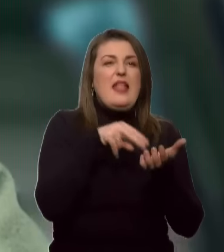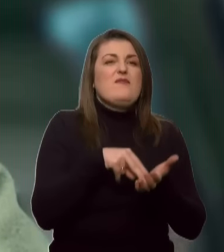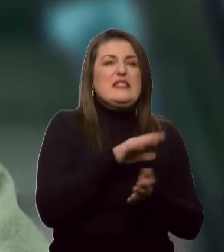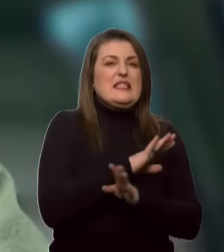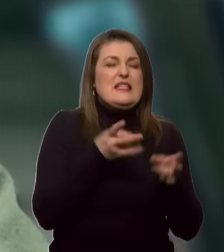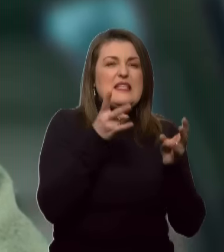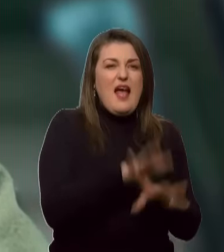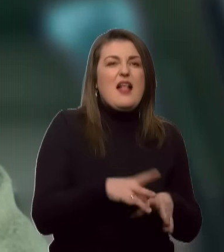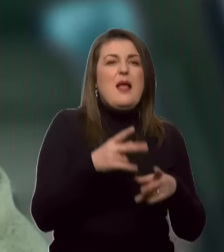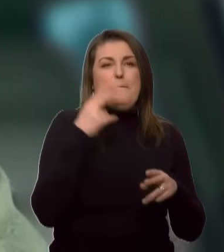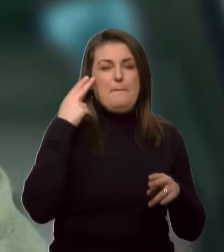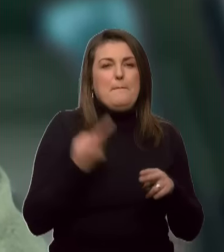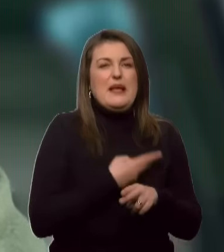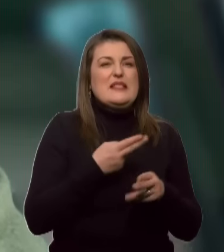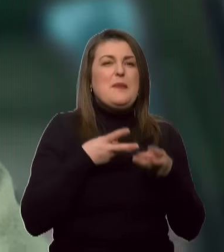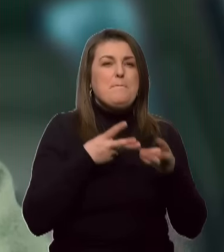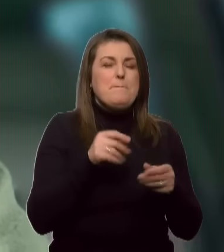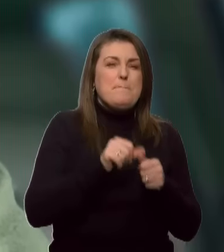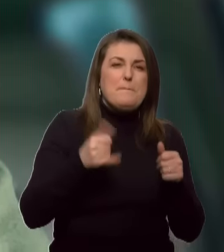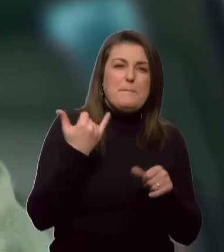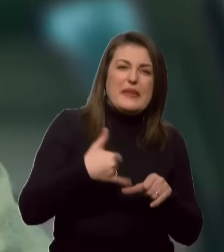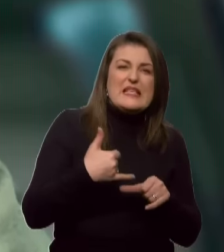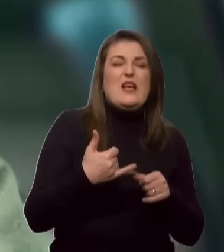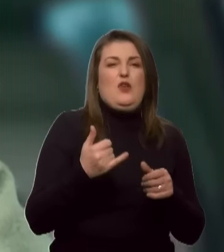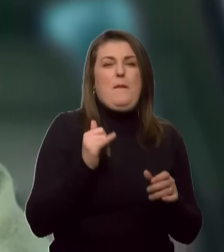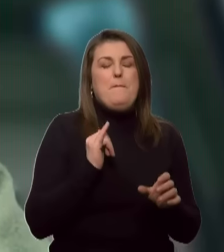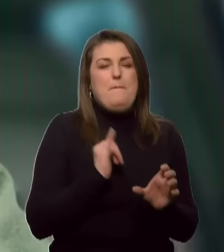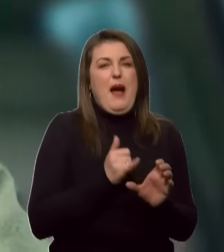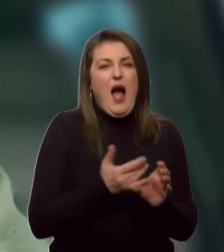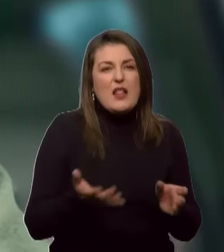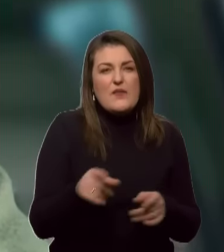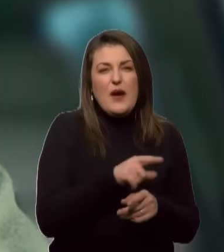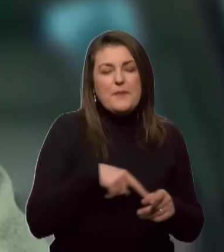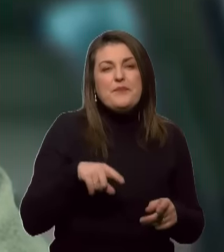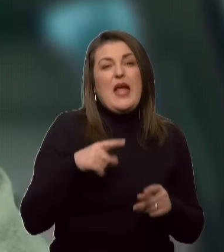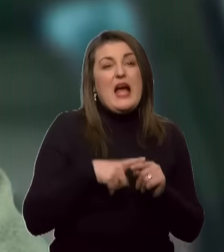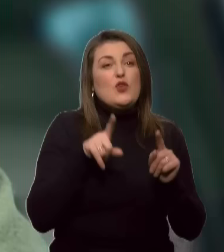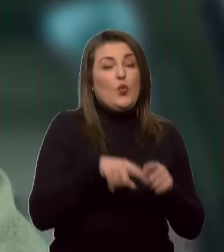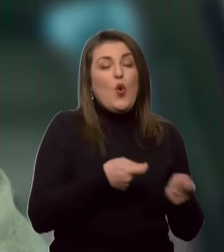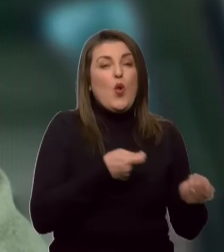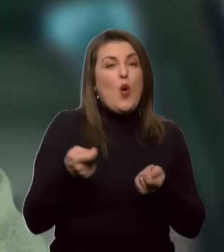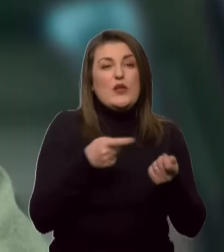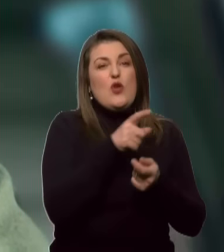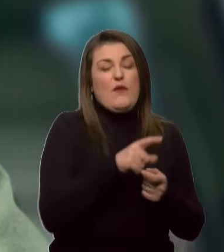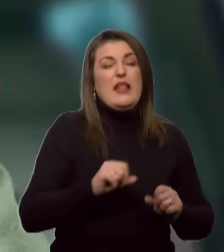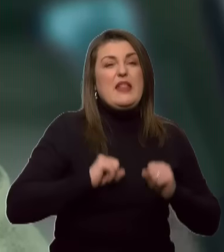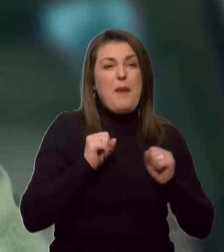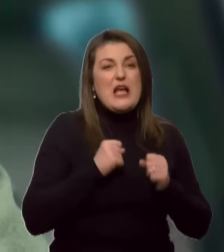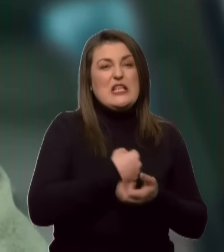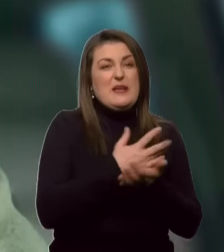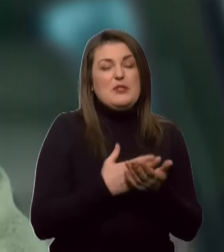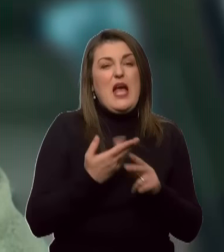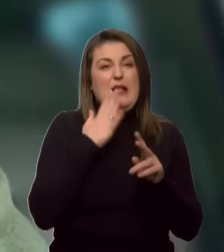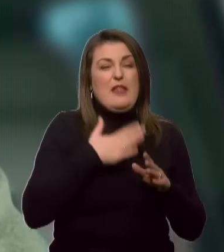десь просто без палива, без дизельного палива. Але це ту логістику, яку вони намагаються забезпечити, і